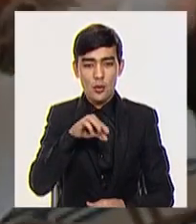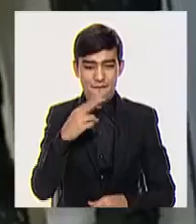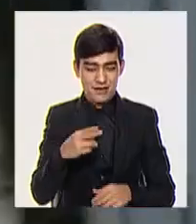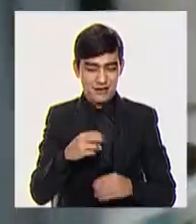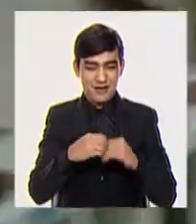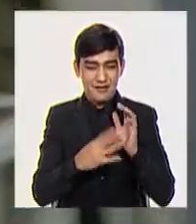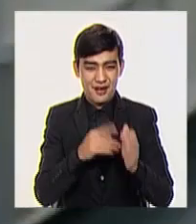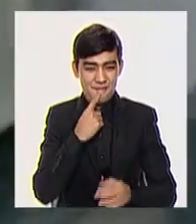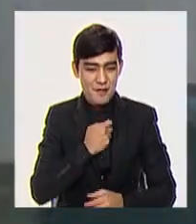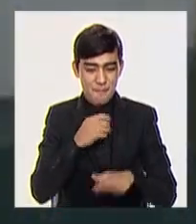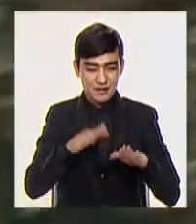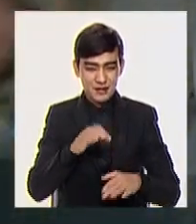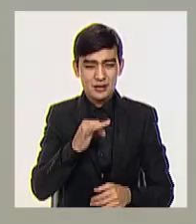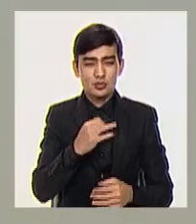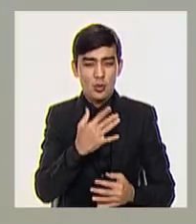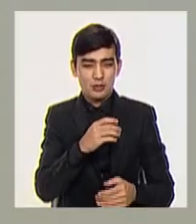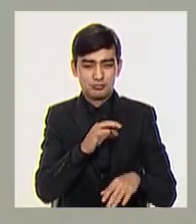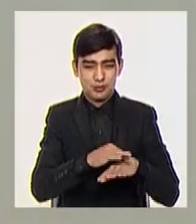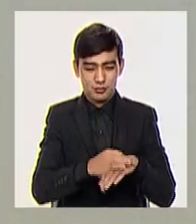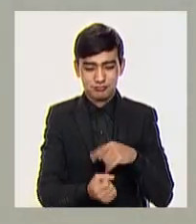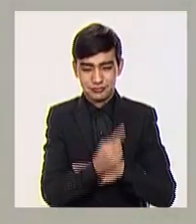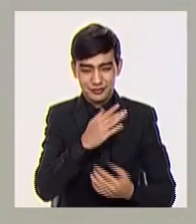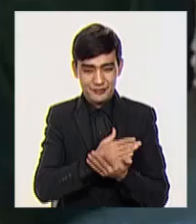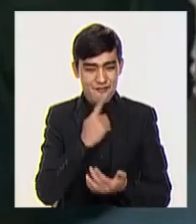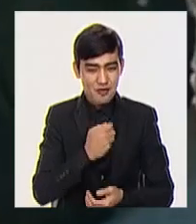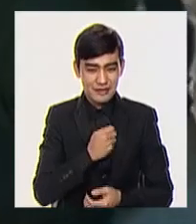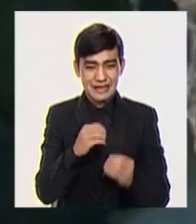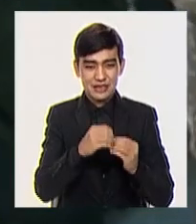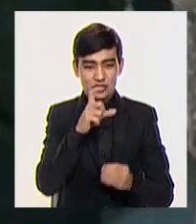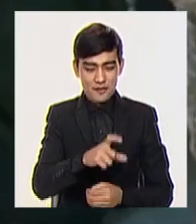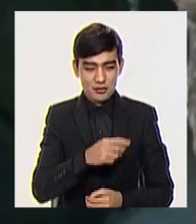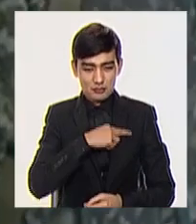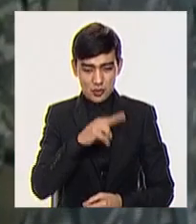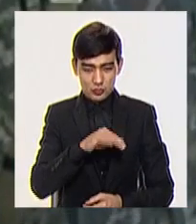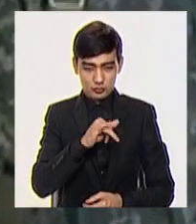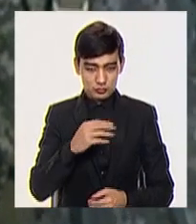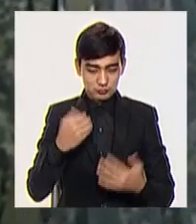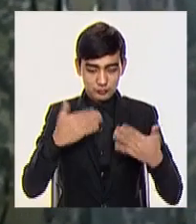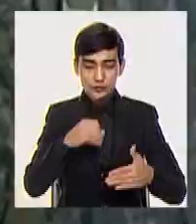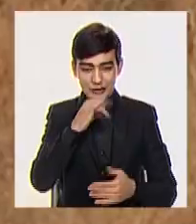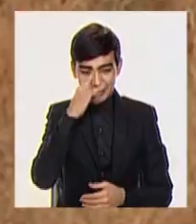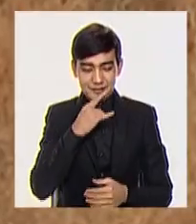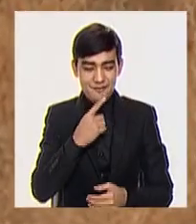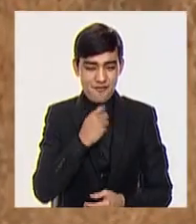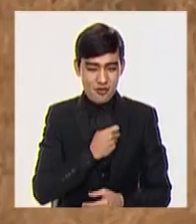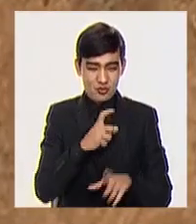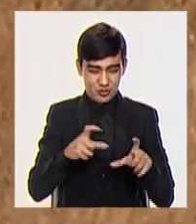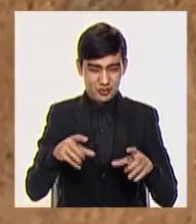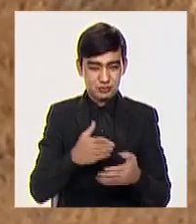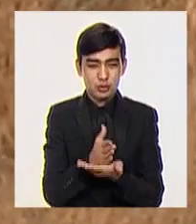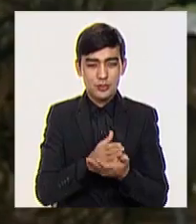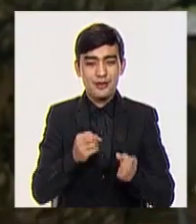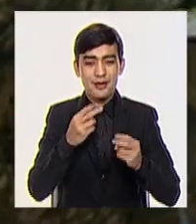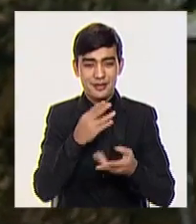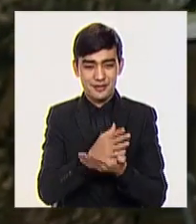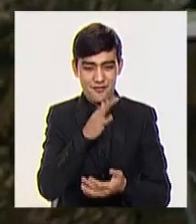COVID-19 в армии. Сколько инфицированных среди военных? 10 человек уже погибли от вируса. Как казахстанские солдаты проходят службу в